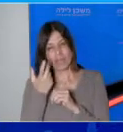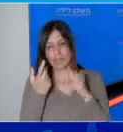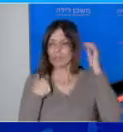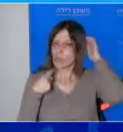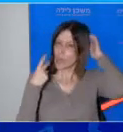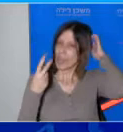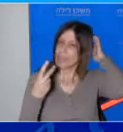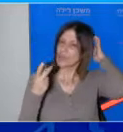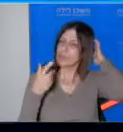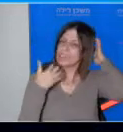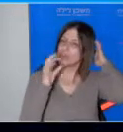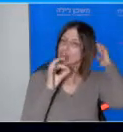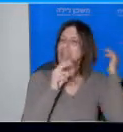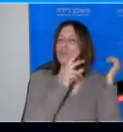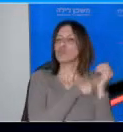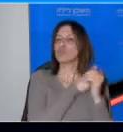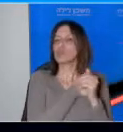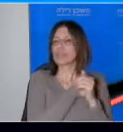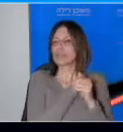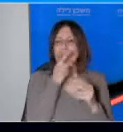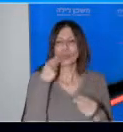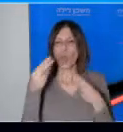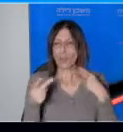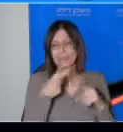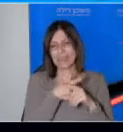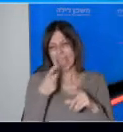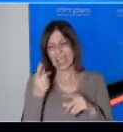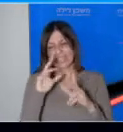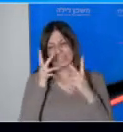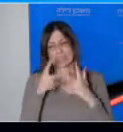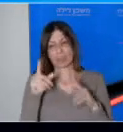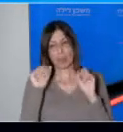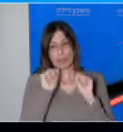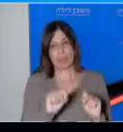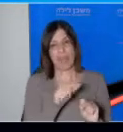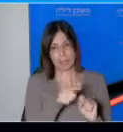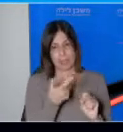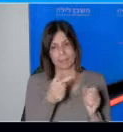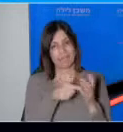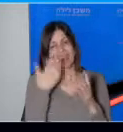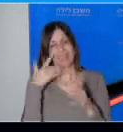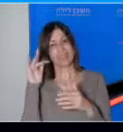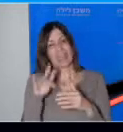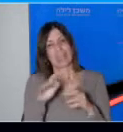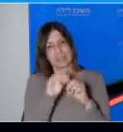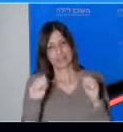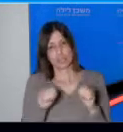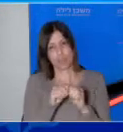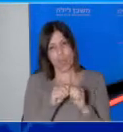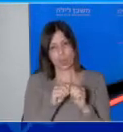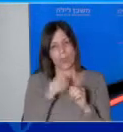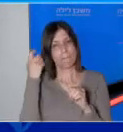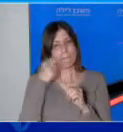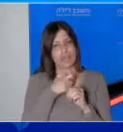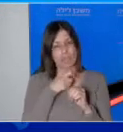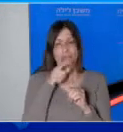את זה מפרשת השוטרים הנוקמים בנהריה, שהציבור חד משמעי תמך בהם, כי זה היה נגד משפחות פשע. את לא עושה את ההבחנה הזאת. אודי,